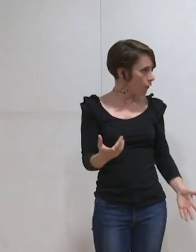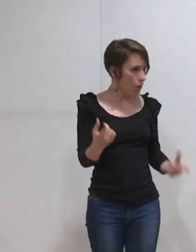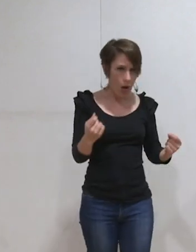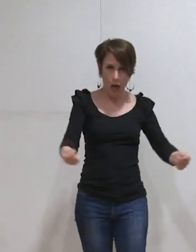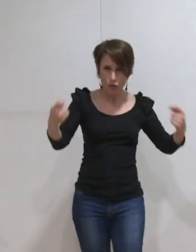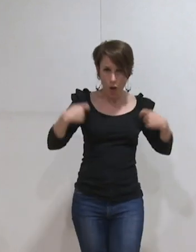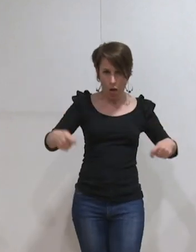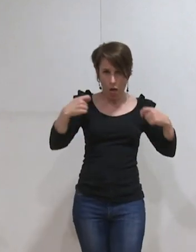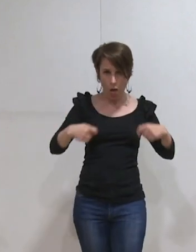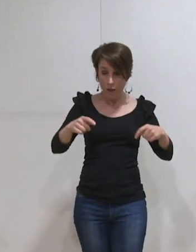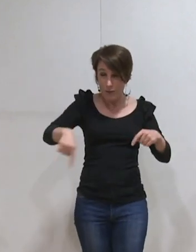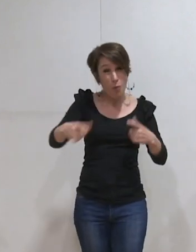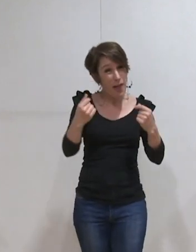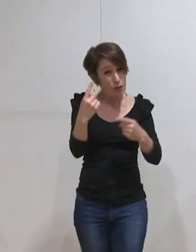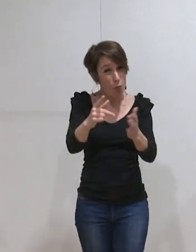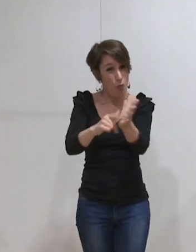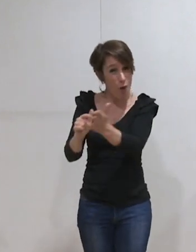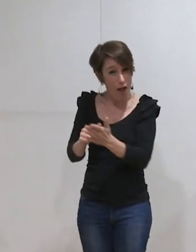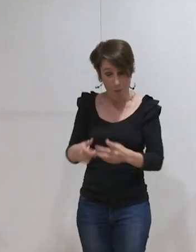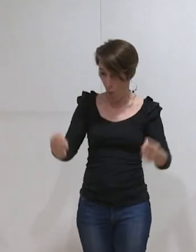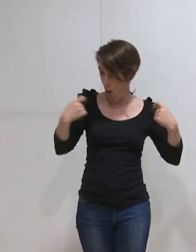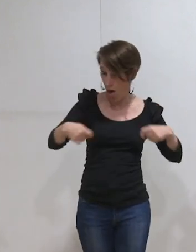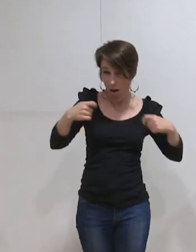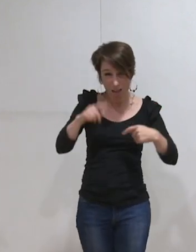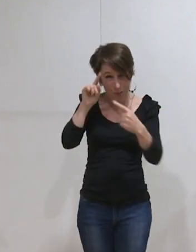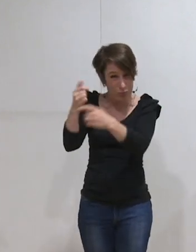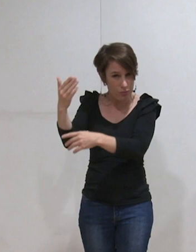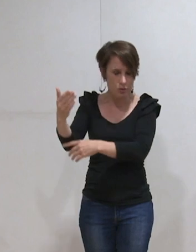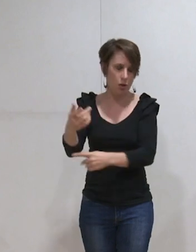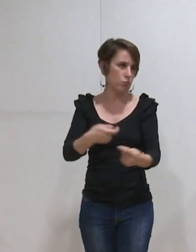pourrait être utilisé de manière bien plus